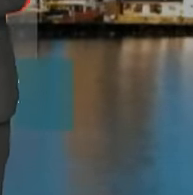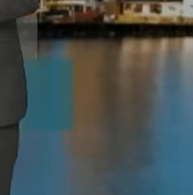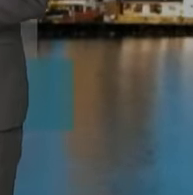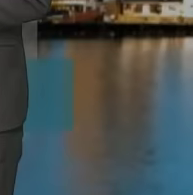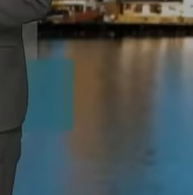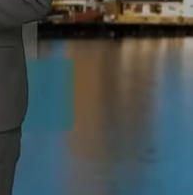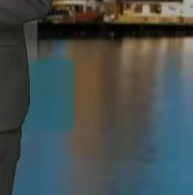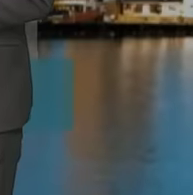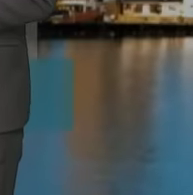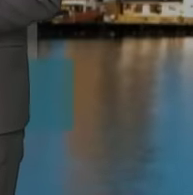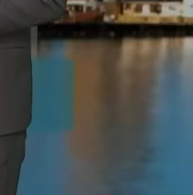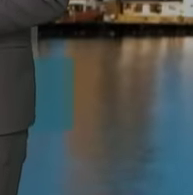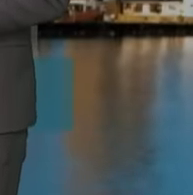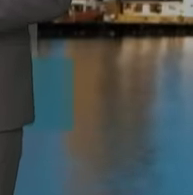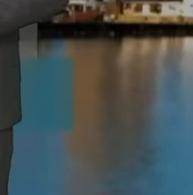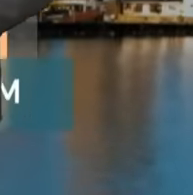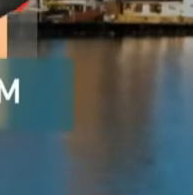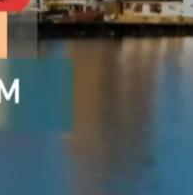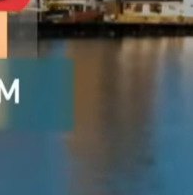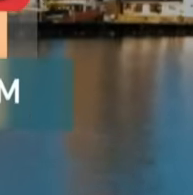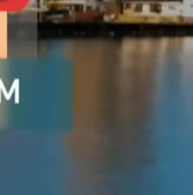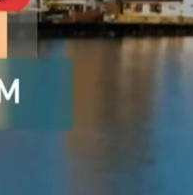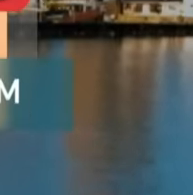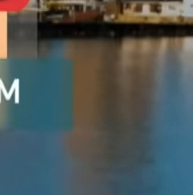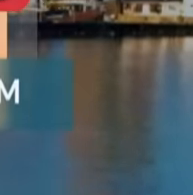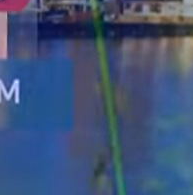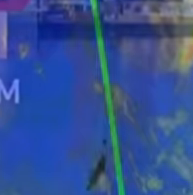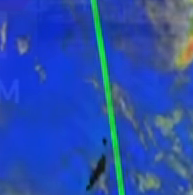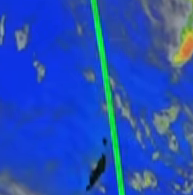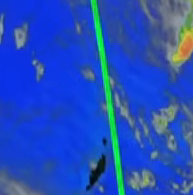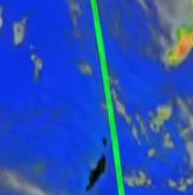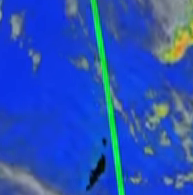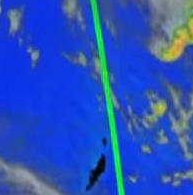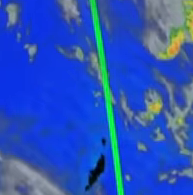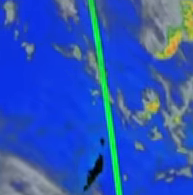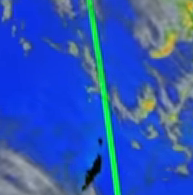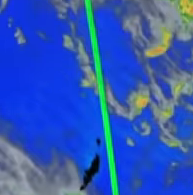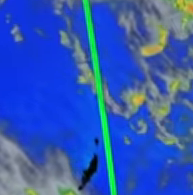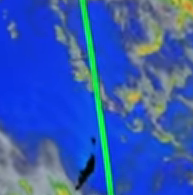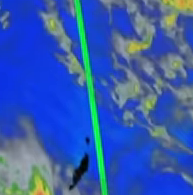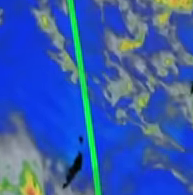gabi wala pa rin pong aasahang pag-ulan sa atin. At yan po ang update